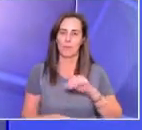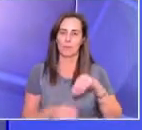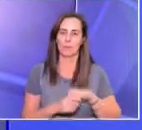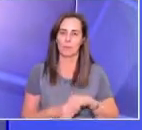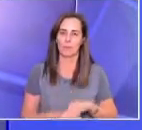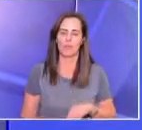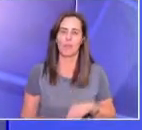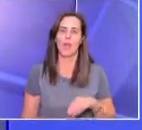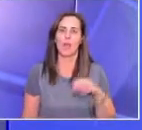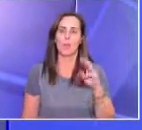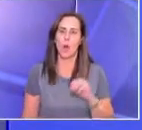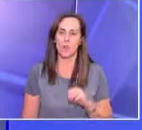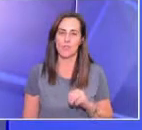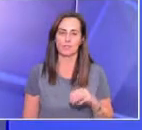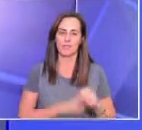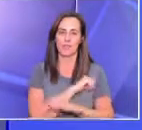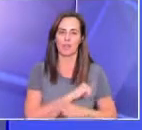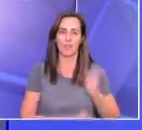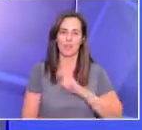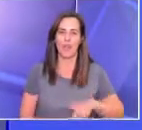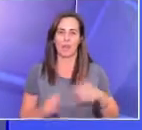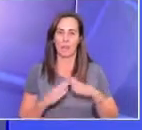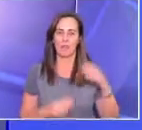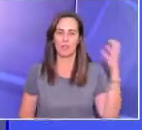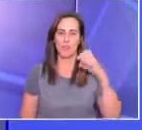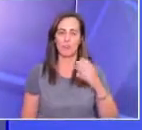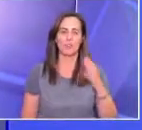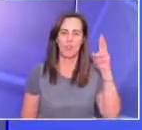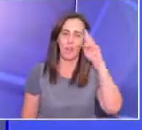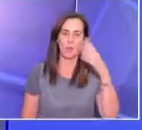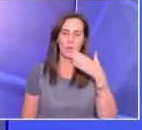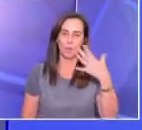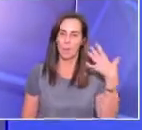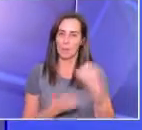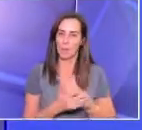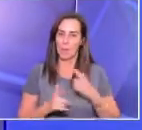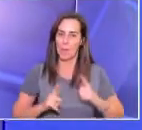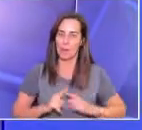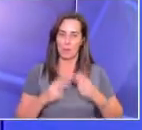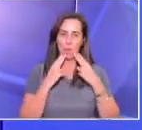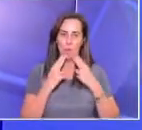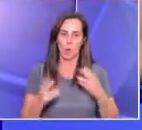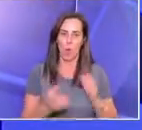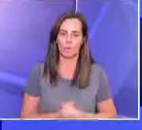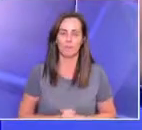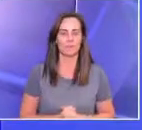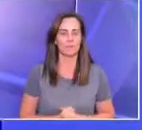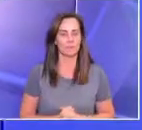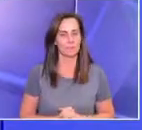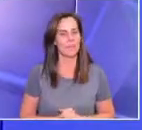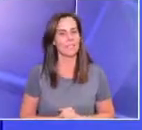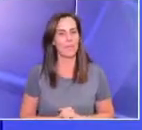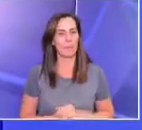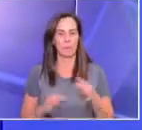מתוך האינטרסים של הצרכים של העיר, ולא מתוך איזשהו שטח. משה שטרית, סגן ראש עיריית בית שמש מטעם הליכוד, תודה רבה לך, ובהצלחה, אנחנו מחכים לתוצאות.